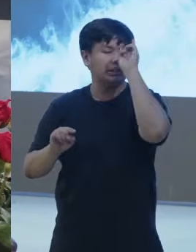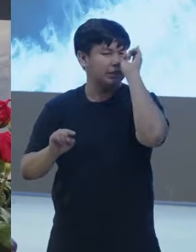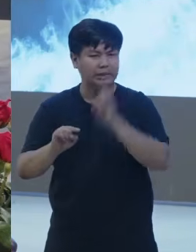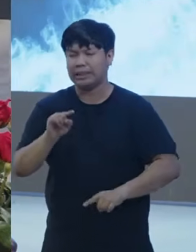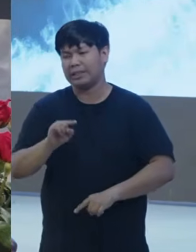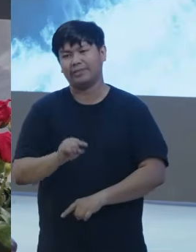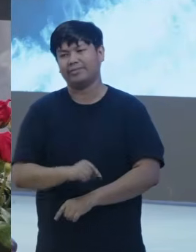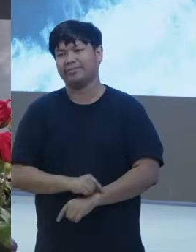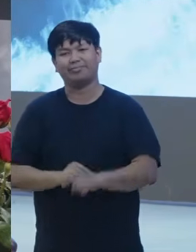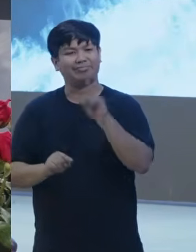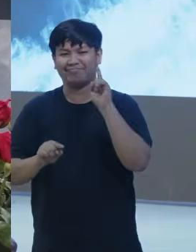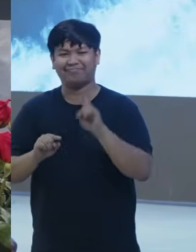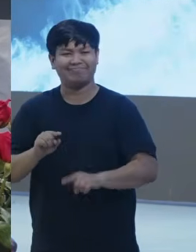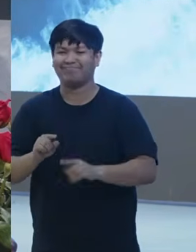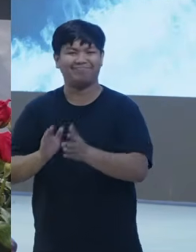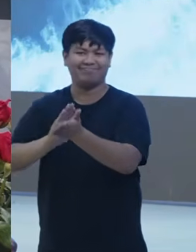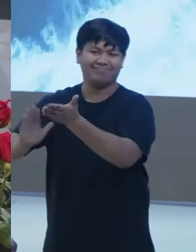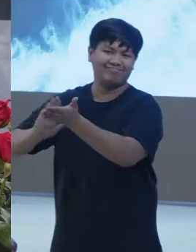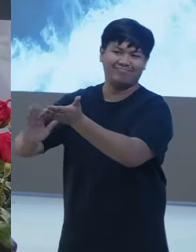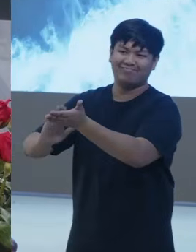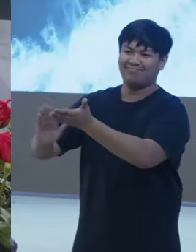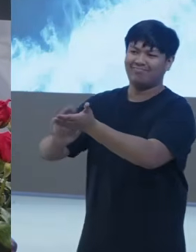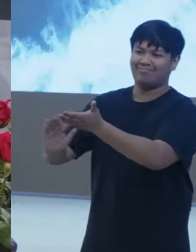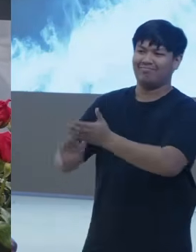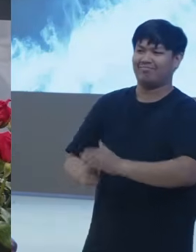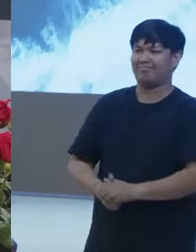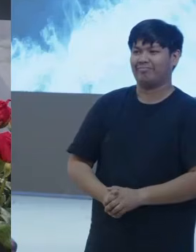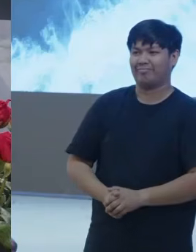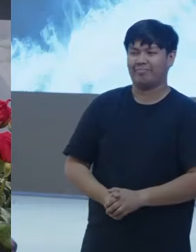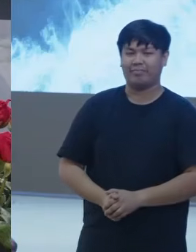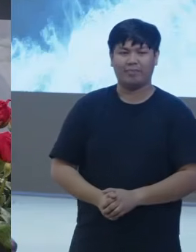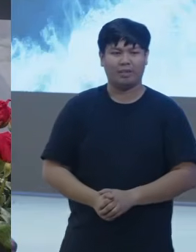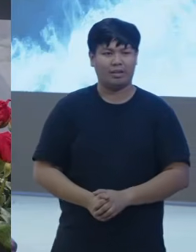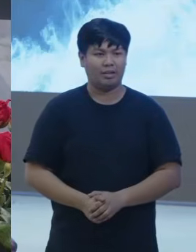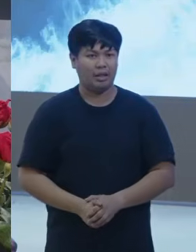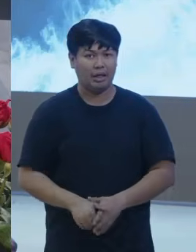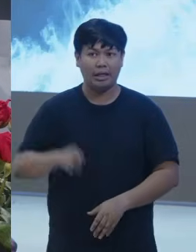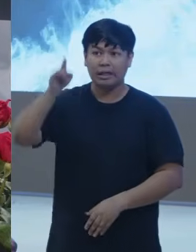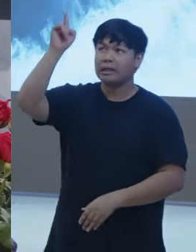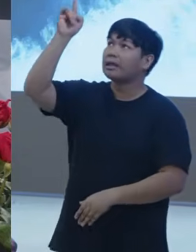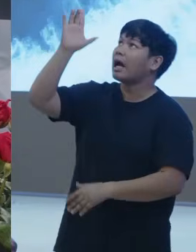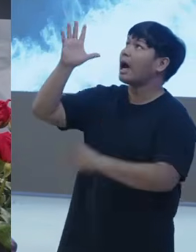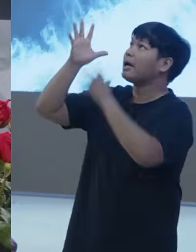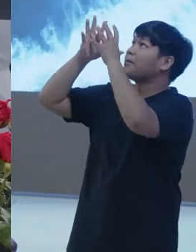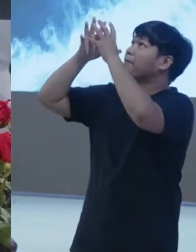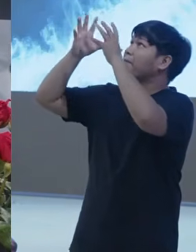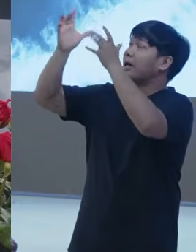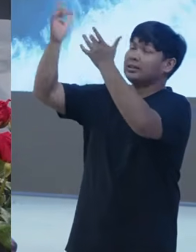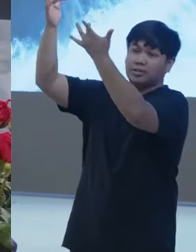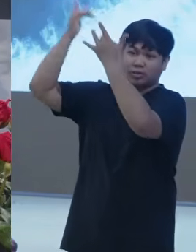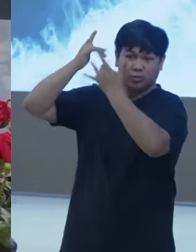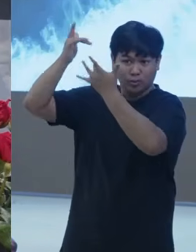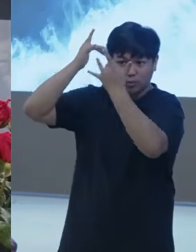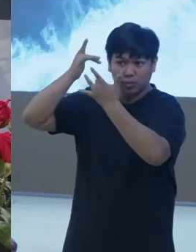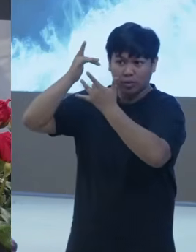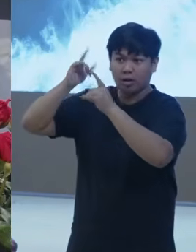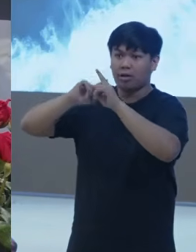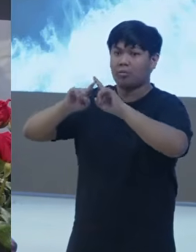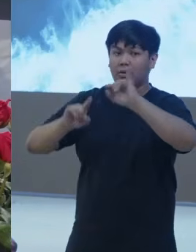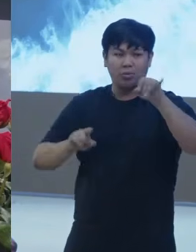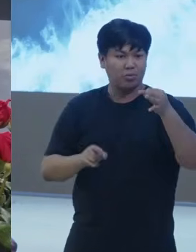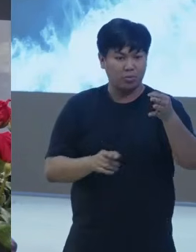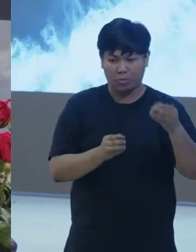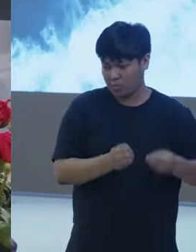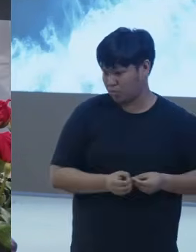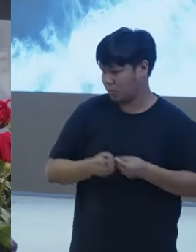kanyang Diyos na banal at mabuti dahil siya ay nagpatawad sa kanila.